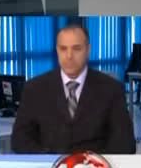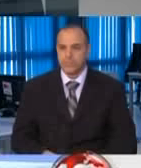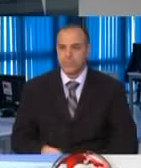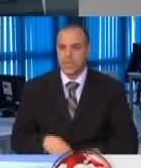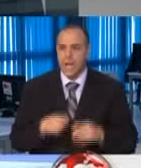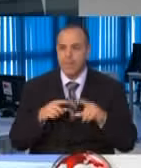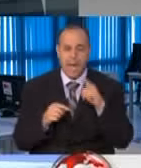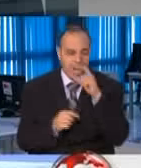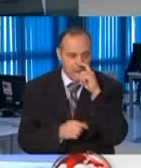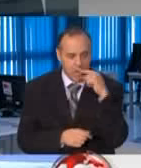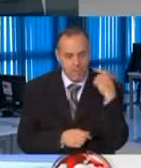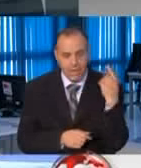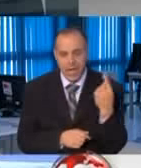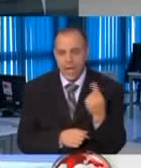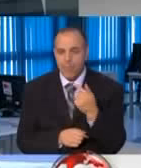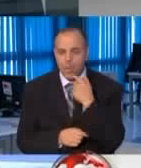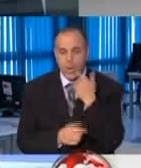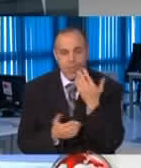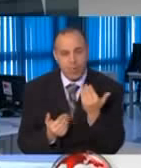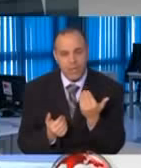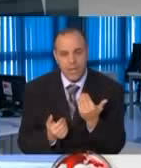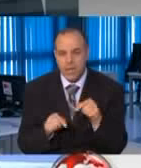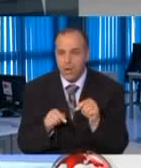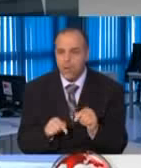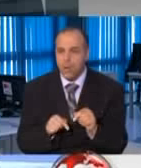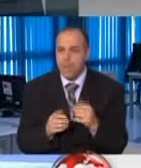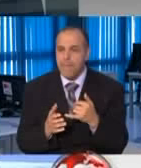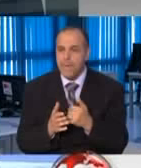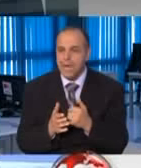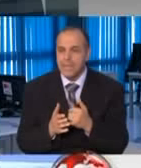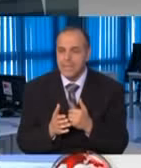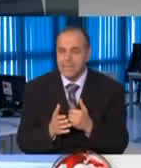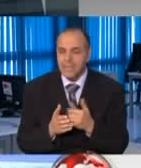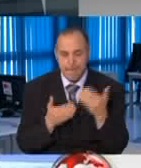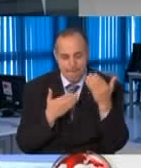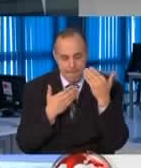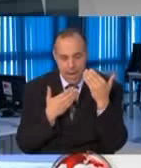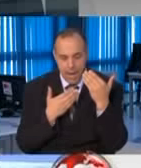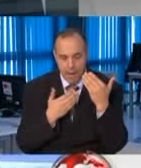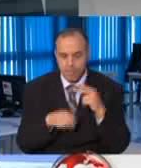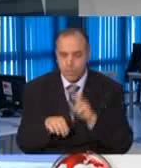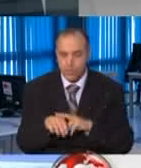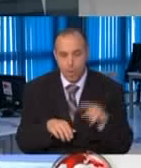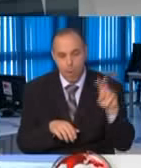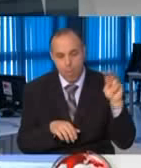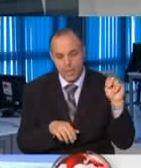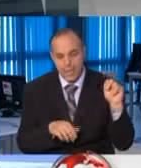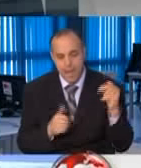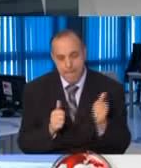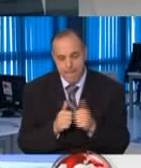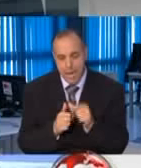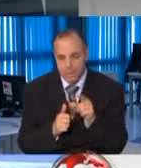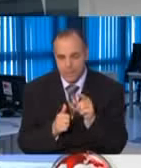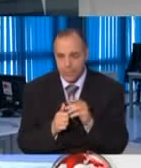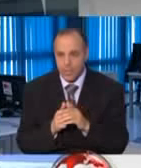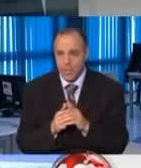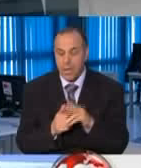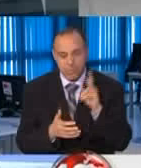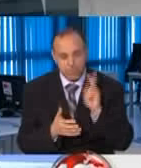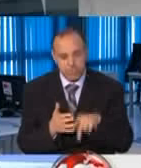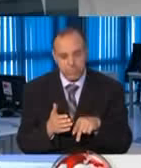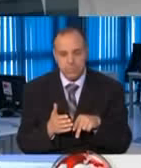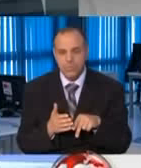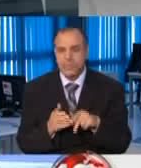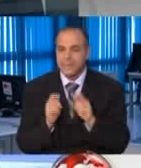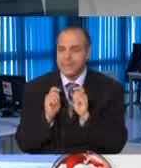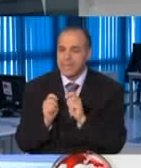في الأخبار العربية والدولية، من المنتظر أن يتم اليوم في مدينة الصخيرات المغربية وبرعاية منظمة الأمم المتحدة توقيع